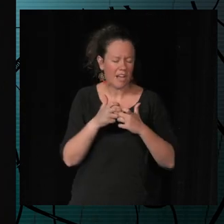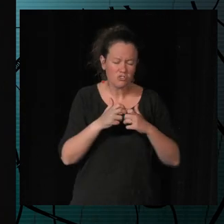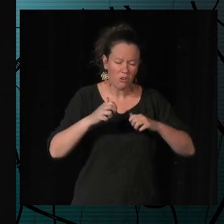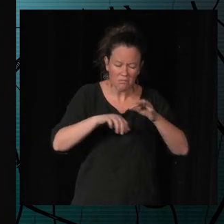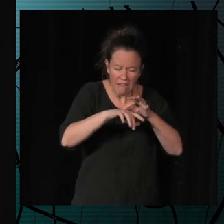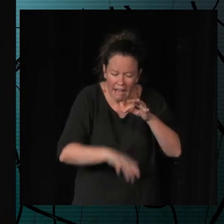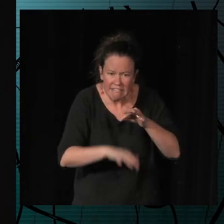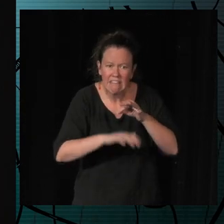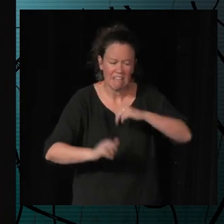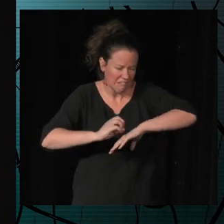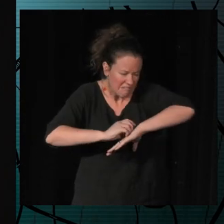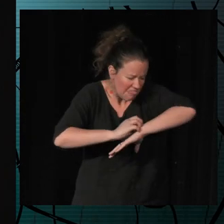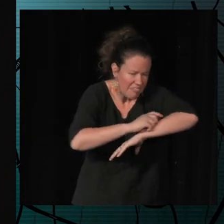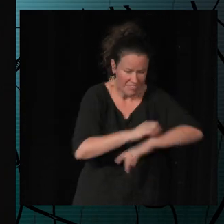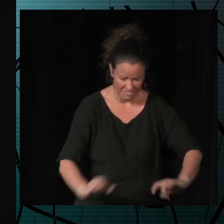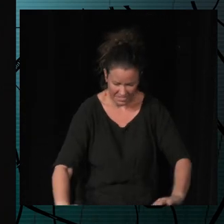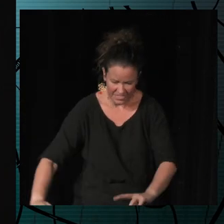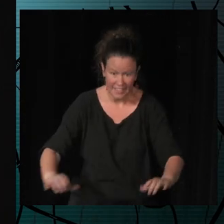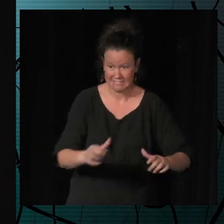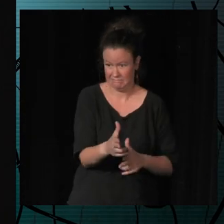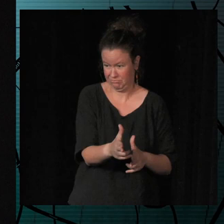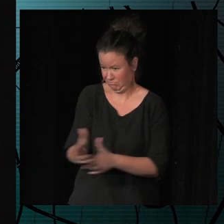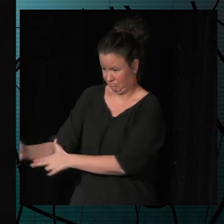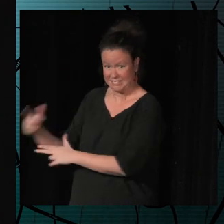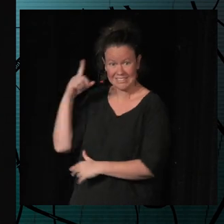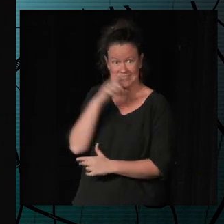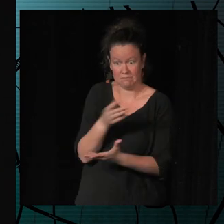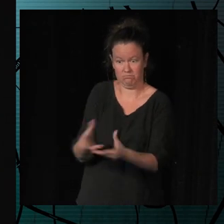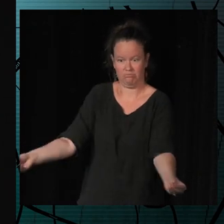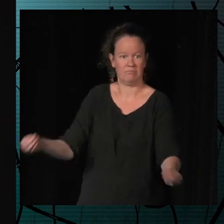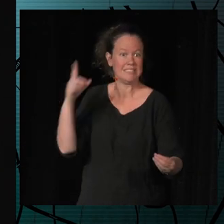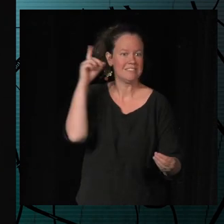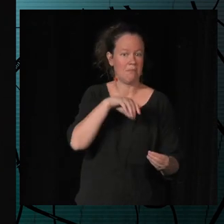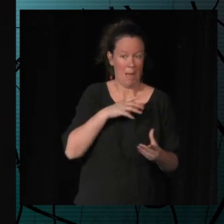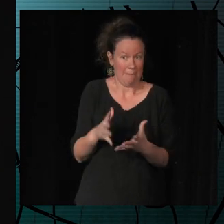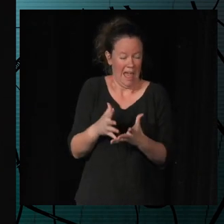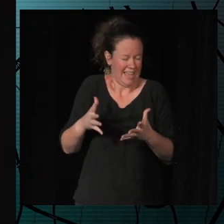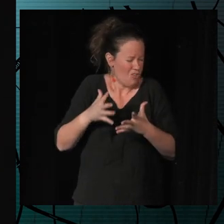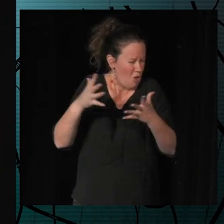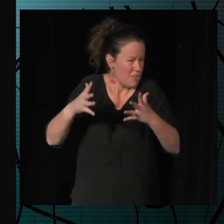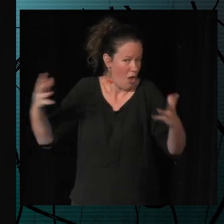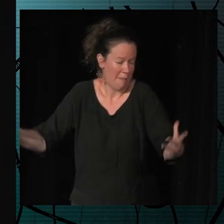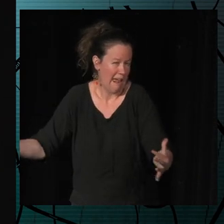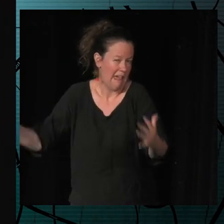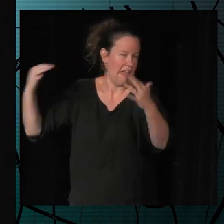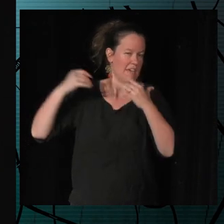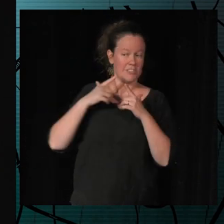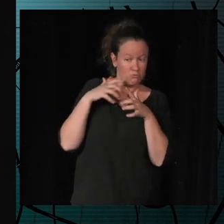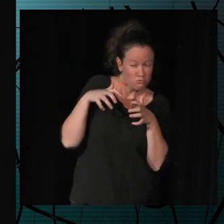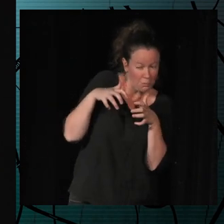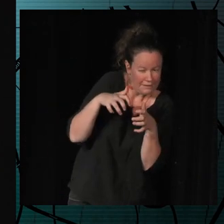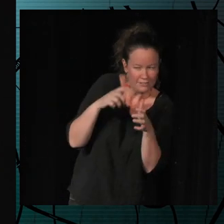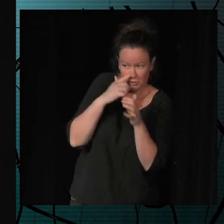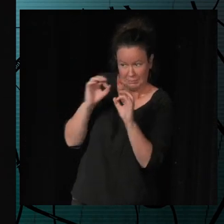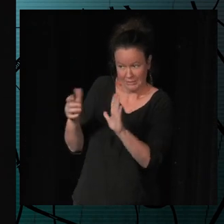de petits machin par terre c'est toujours ceux qui sont les plus difficiles à faire disparaître et et le zombie peut remplir ce rôle là donc il est pas encore complètement